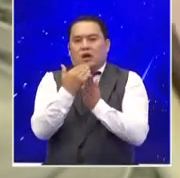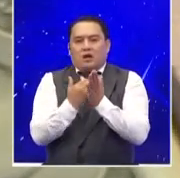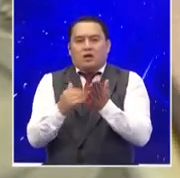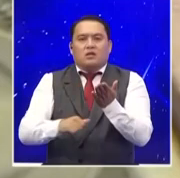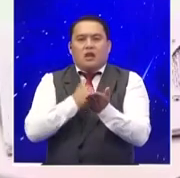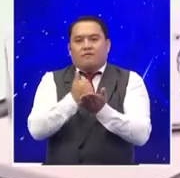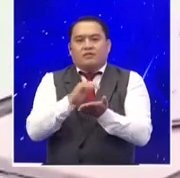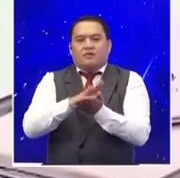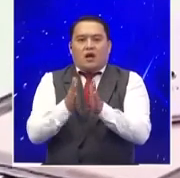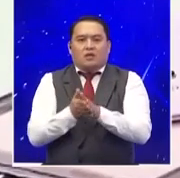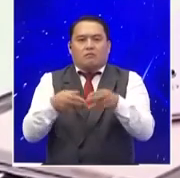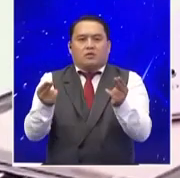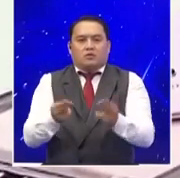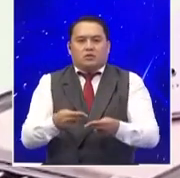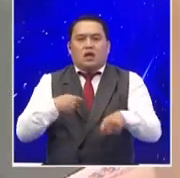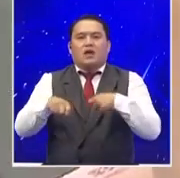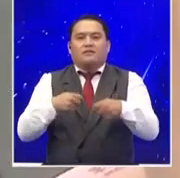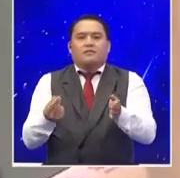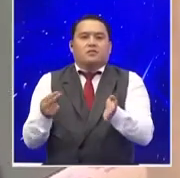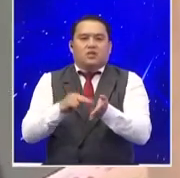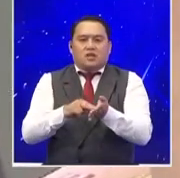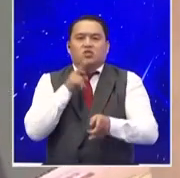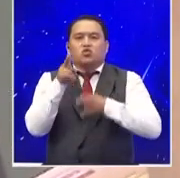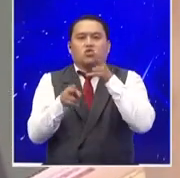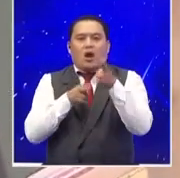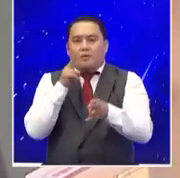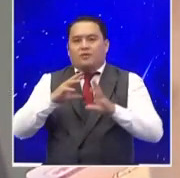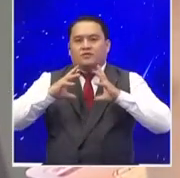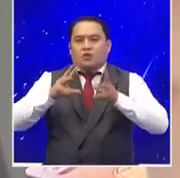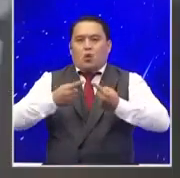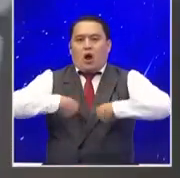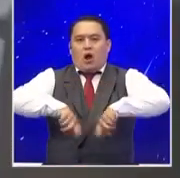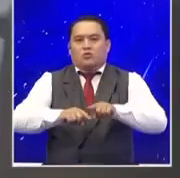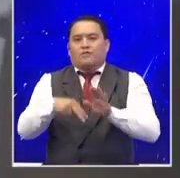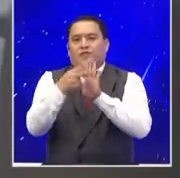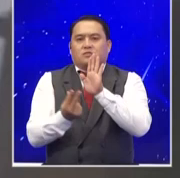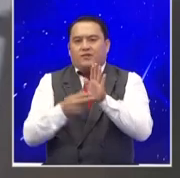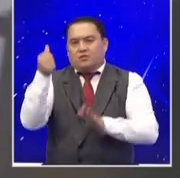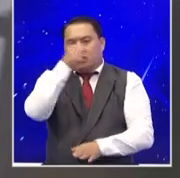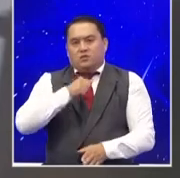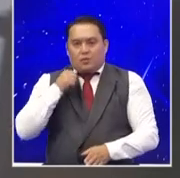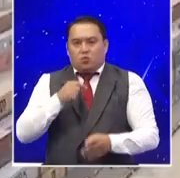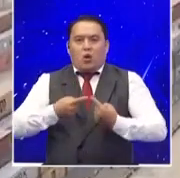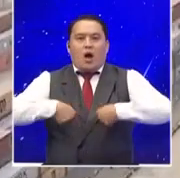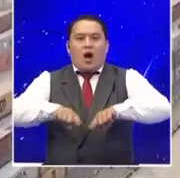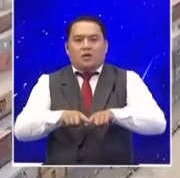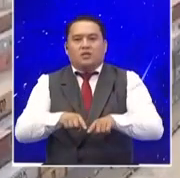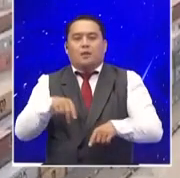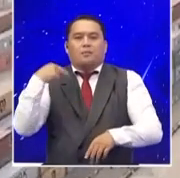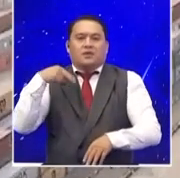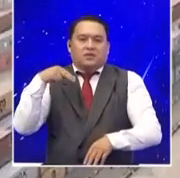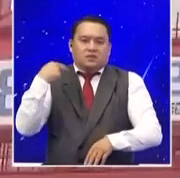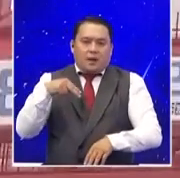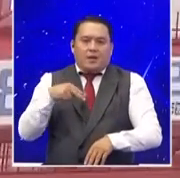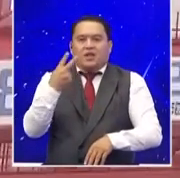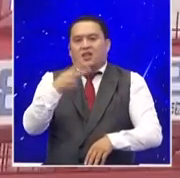Генерального соглашения по тарифам и торговле. Китай направил жалобу во Всемирную торговую организацию еще в 2018 году, когда администрация